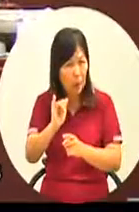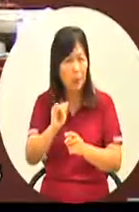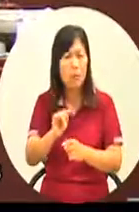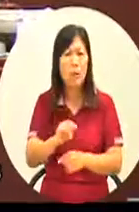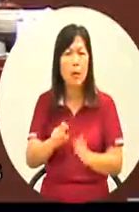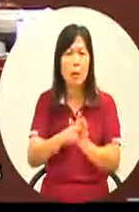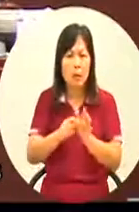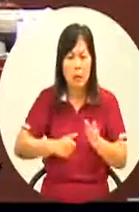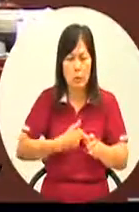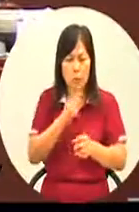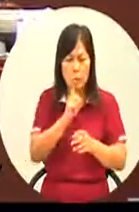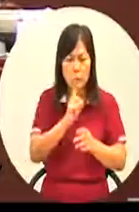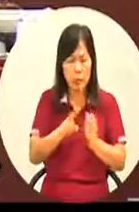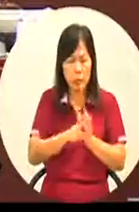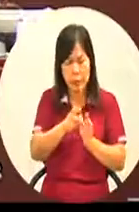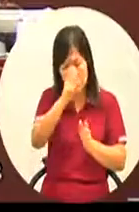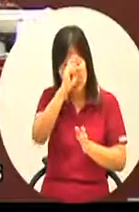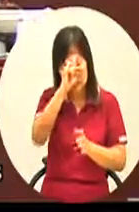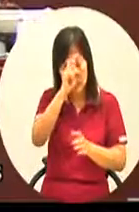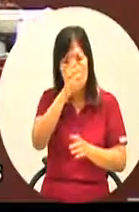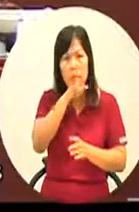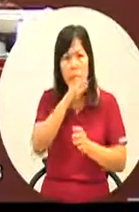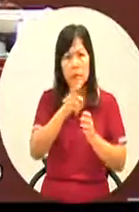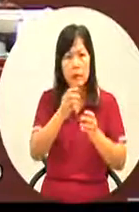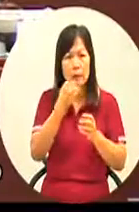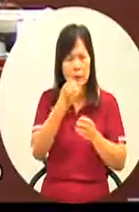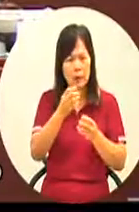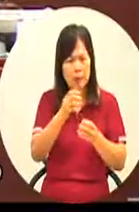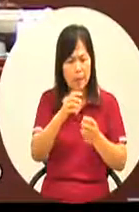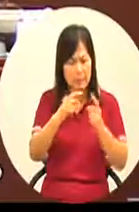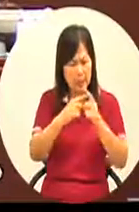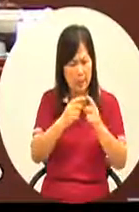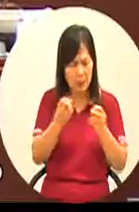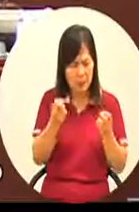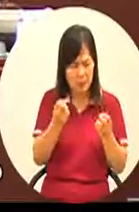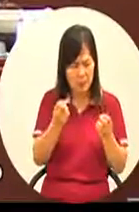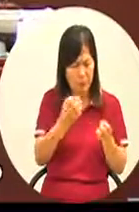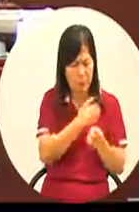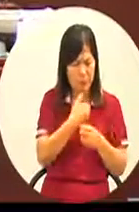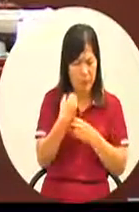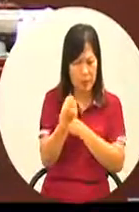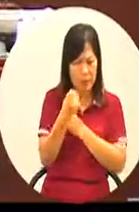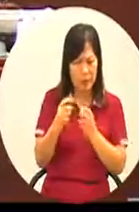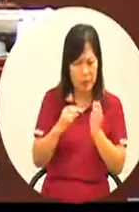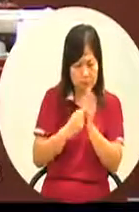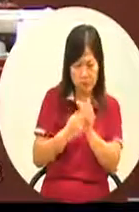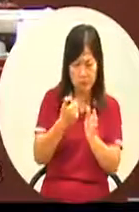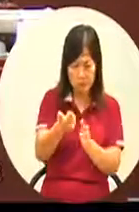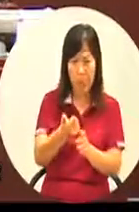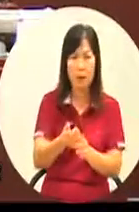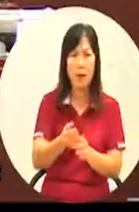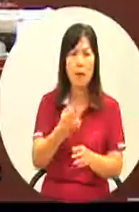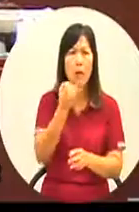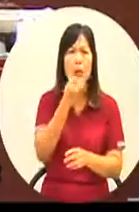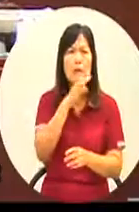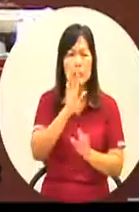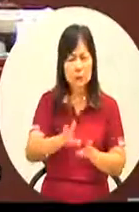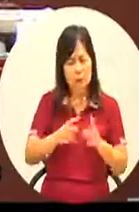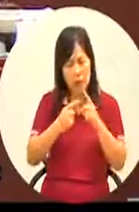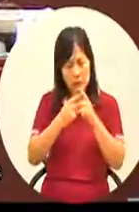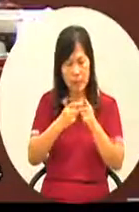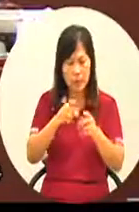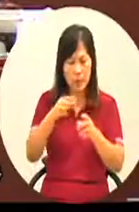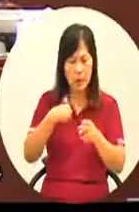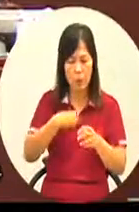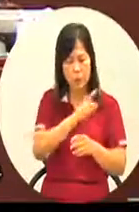讲，咱其实都是很希望是发挥最大的人力的效用啊。所以就这个部分，阮以目前阮即马手链的资料，阮